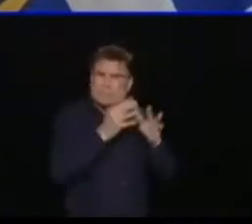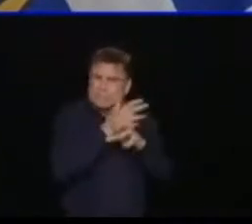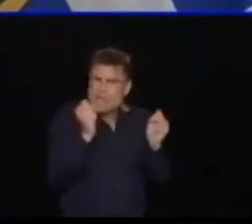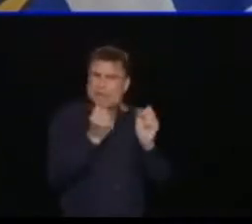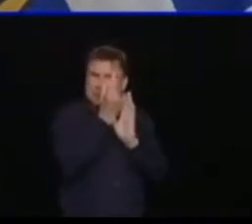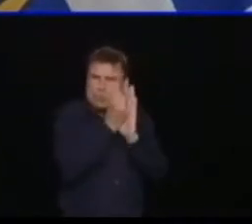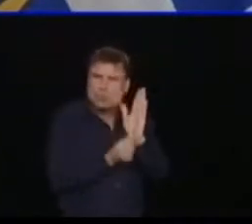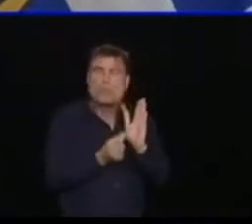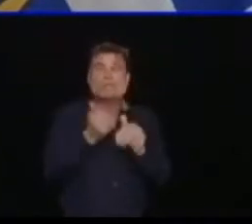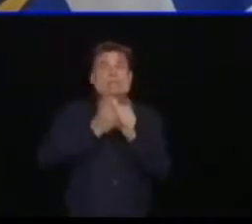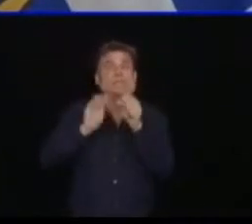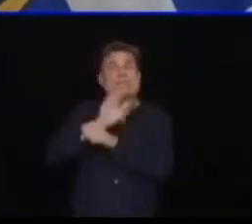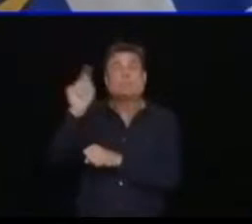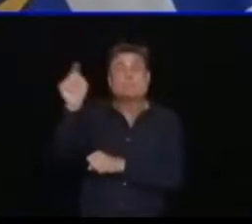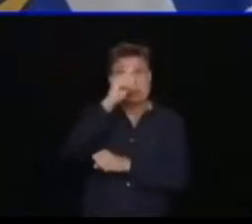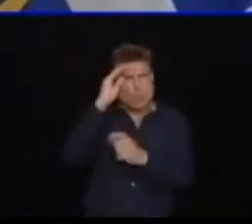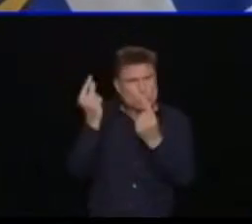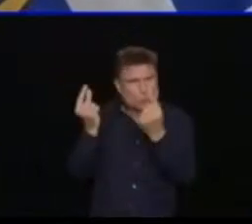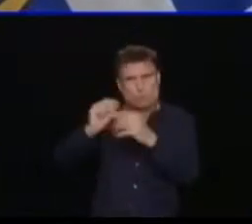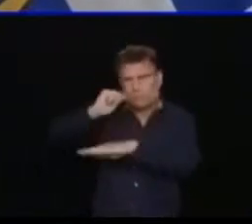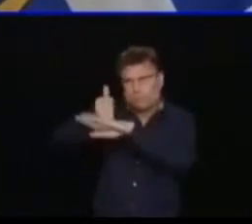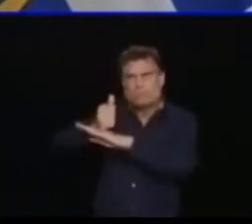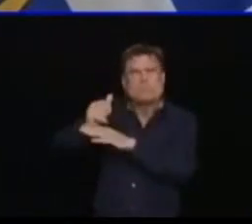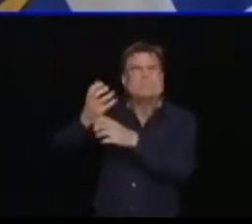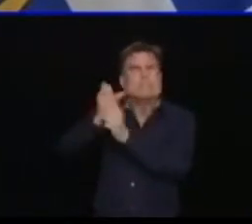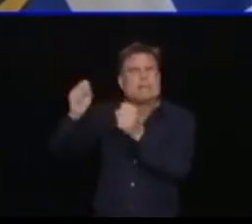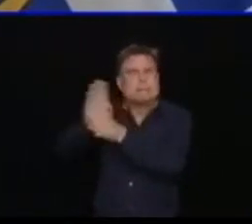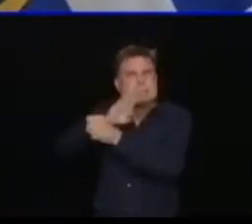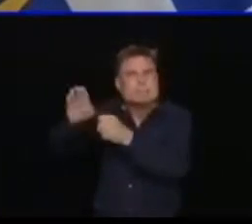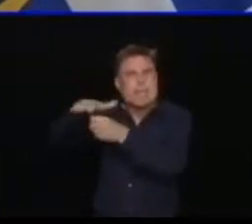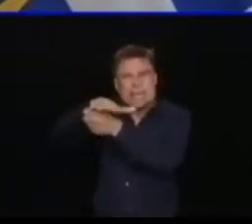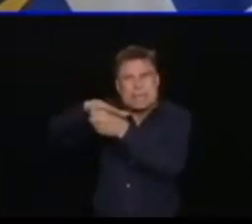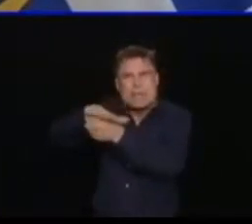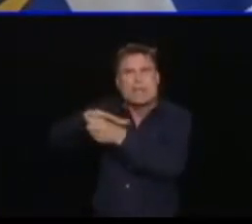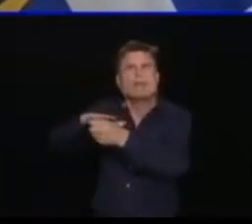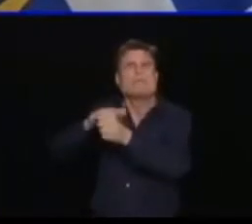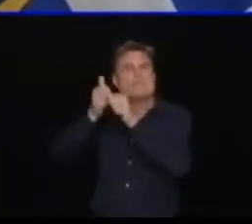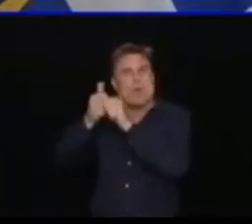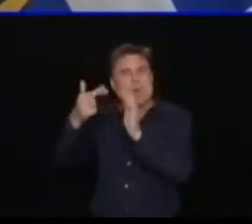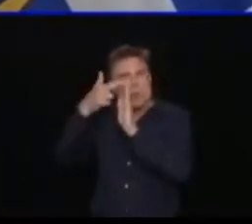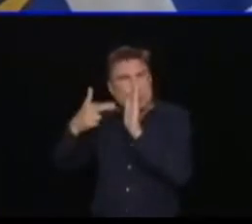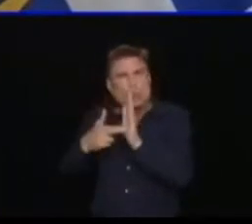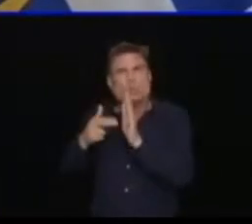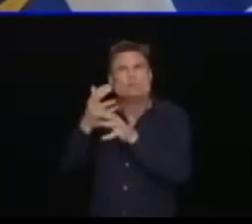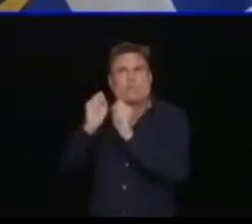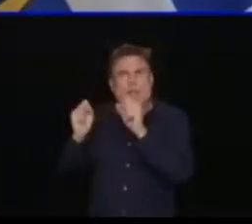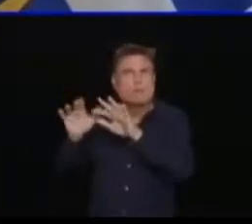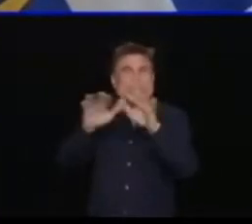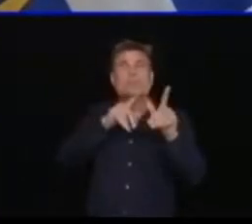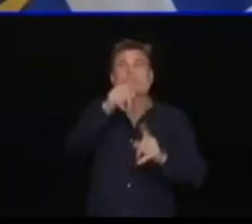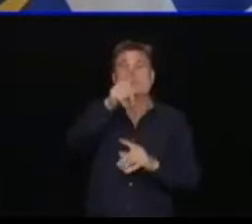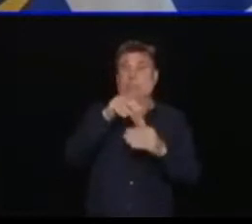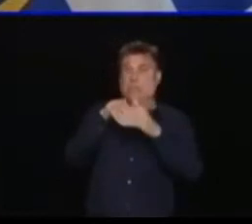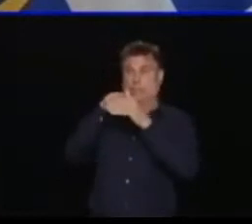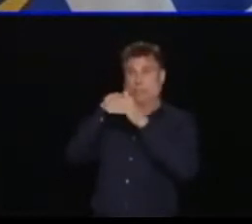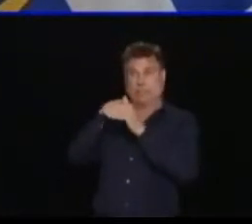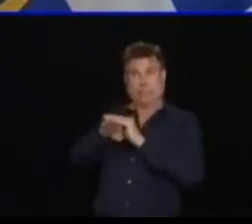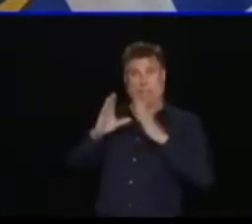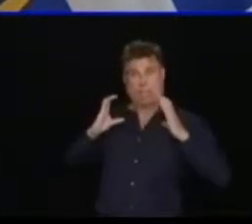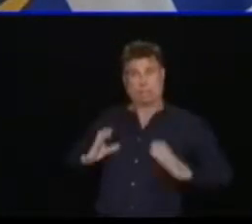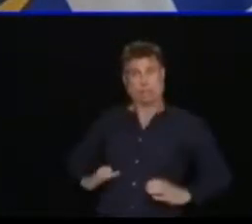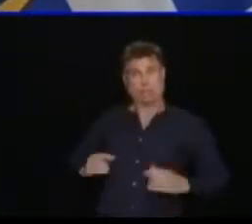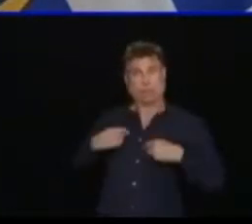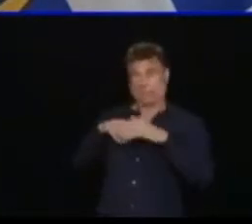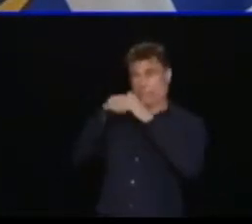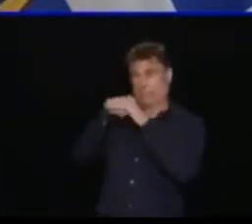识 breaking those 不 rules. 要 And where 破 we've 坏 seen 这个 that 我们的 happen, 规 we 矩 have closed 规则 restaurants down, we've closed some bars and nightclubs down when they have not